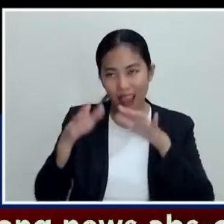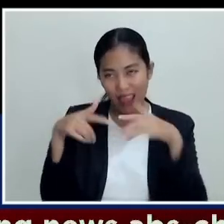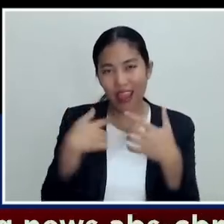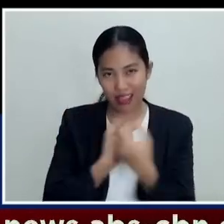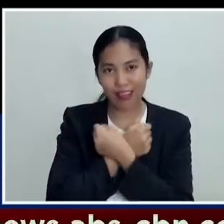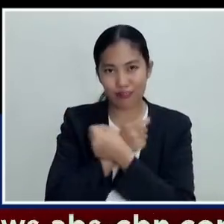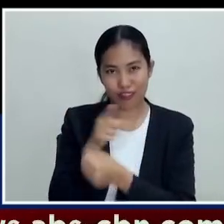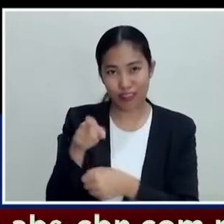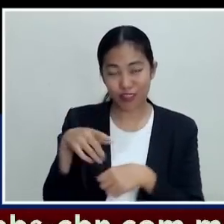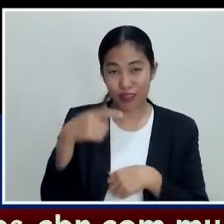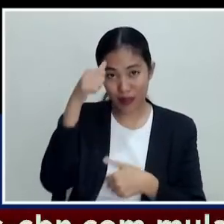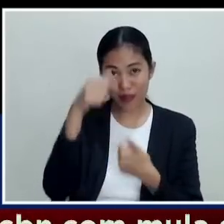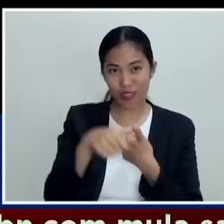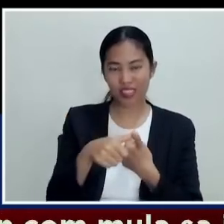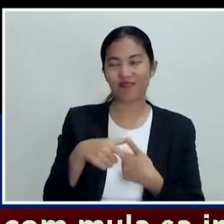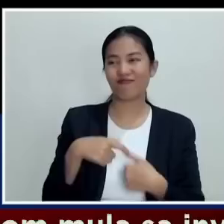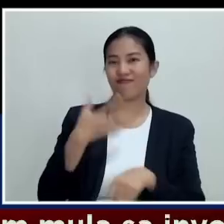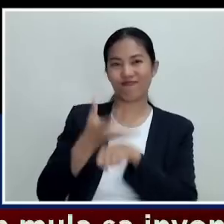Wow! It's a prank.